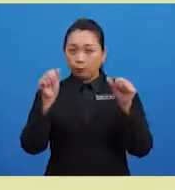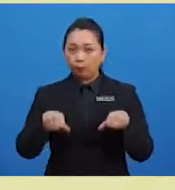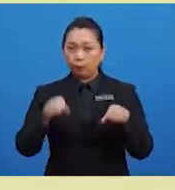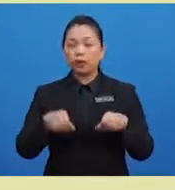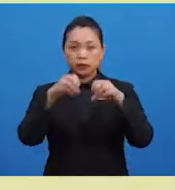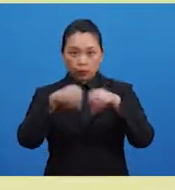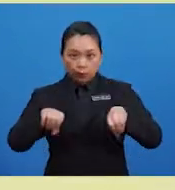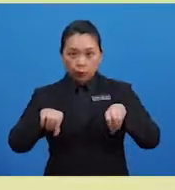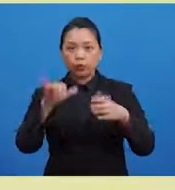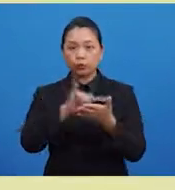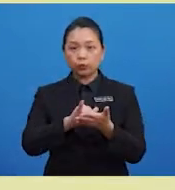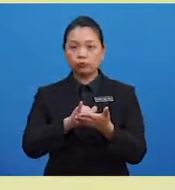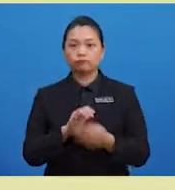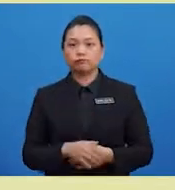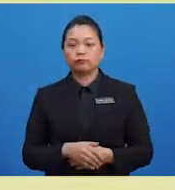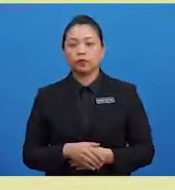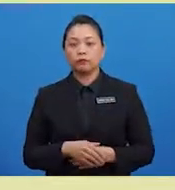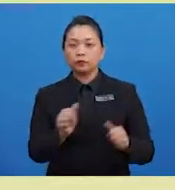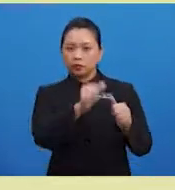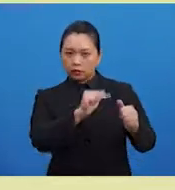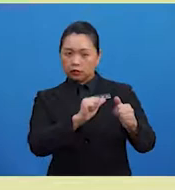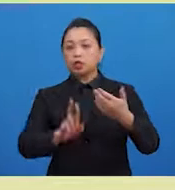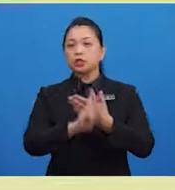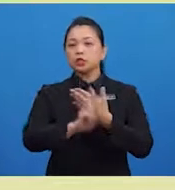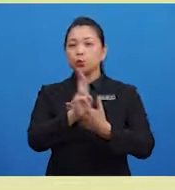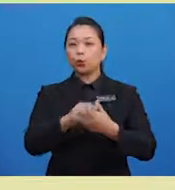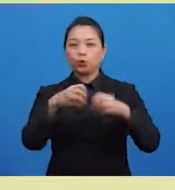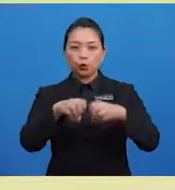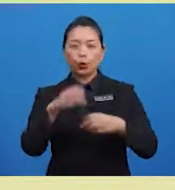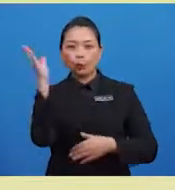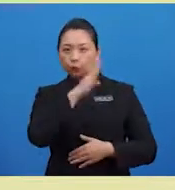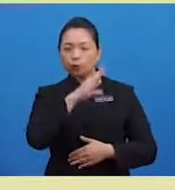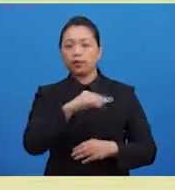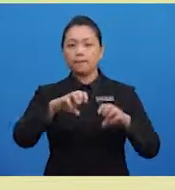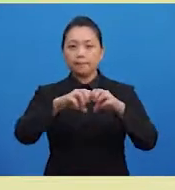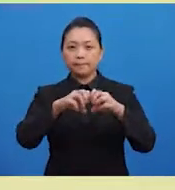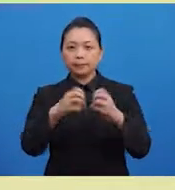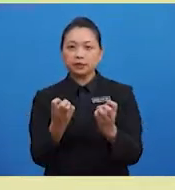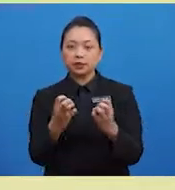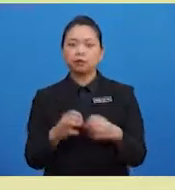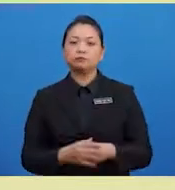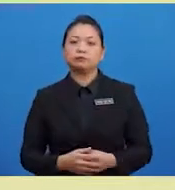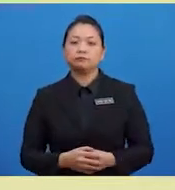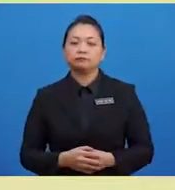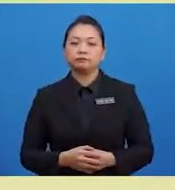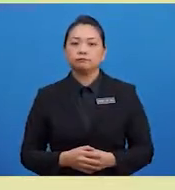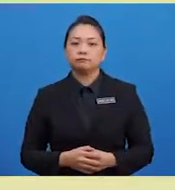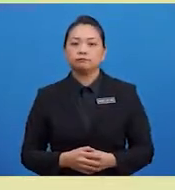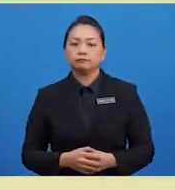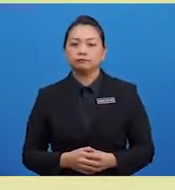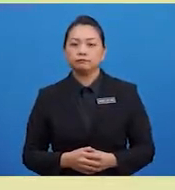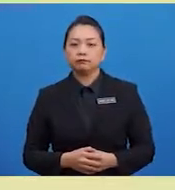anak ayam, menghindari risiko telur yang busuk dan pecah yang boleh merosakkan telur yang lain,